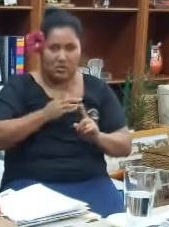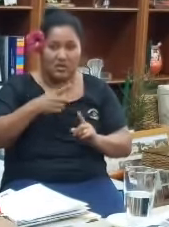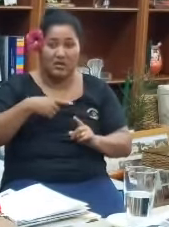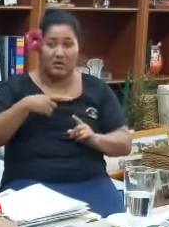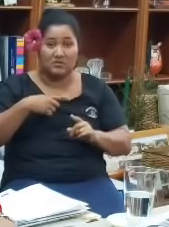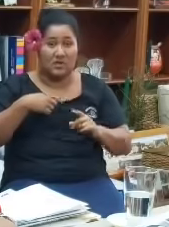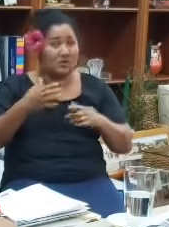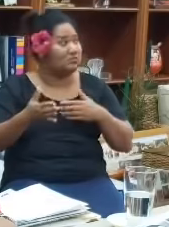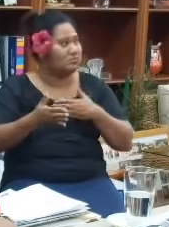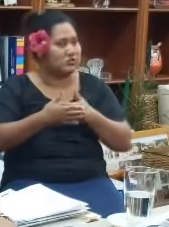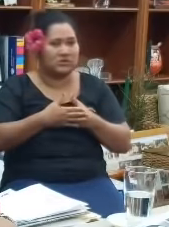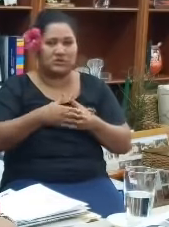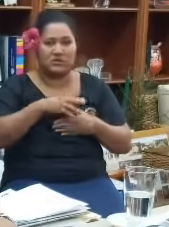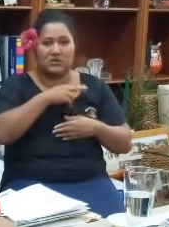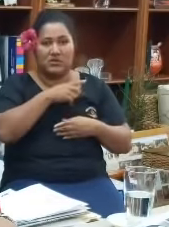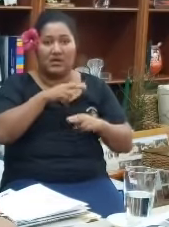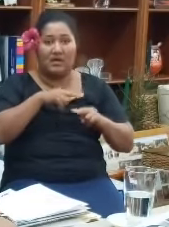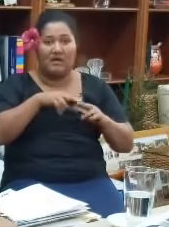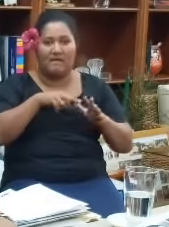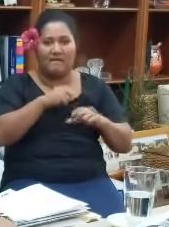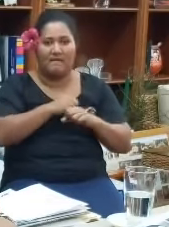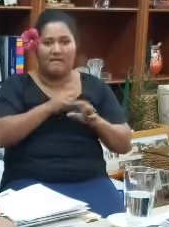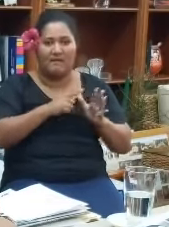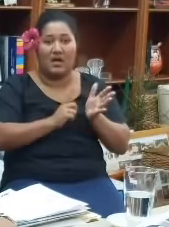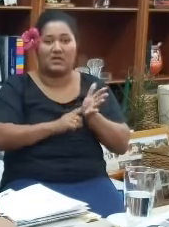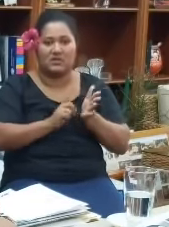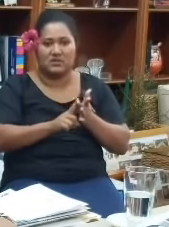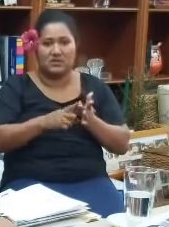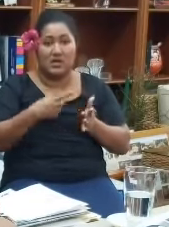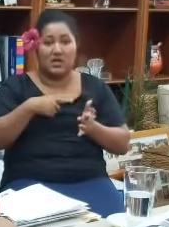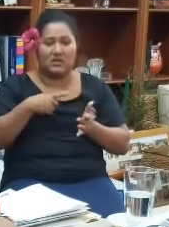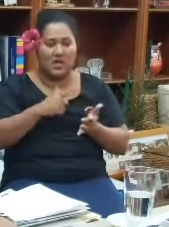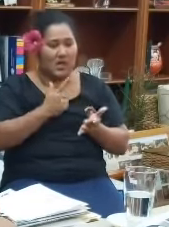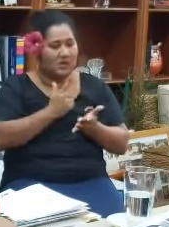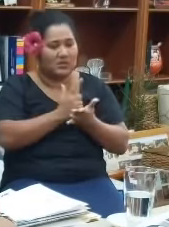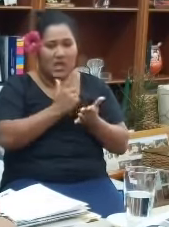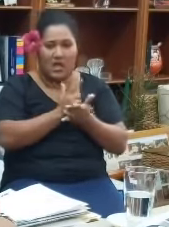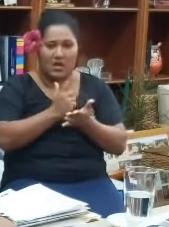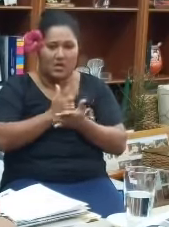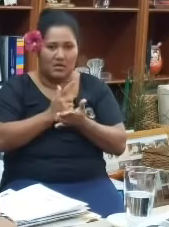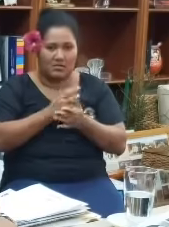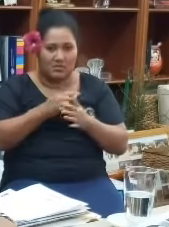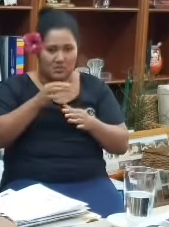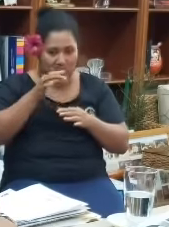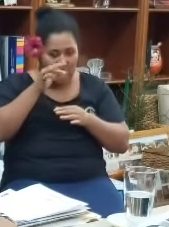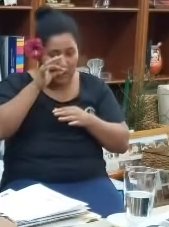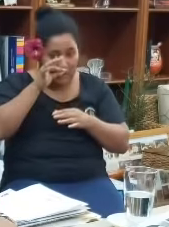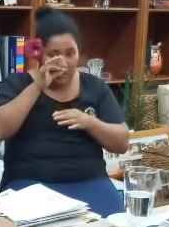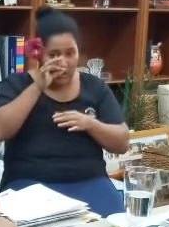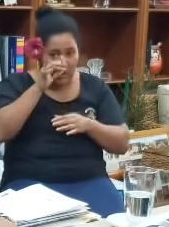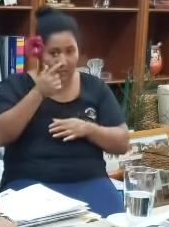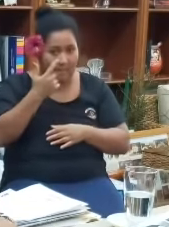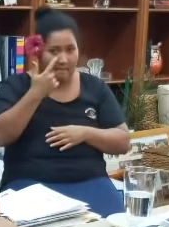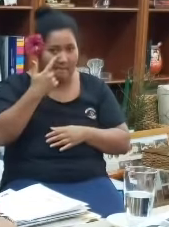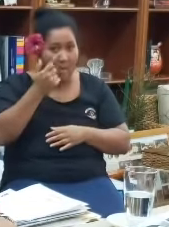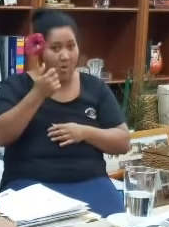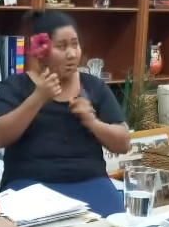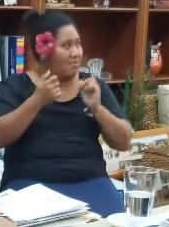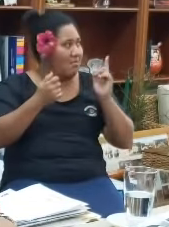fangali ale kele ya le kokain tak tak chingo so mai